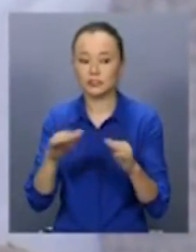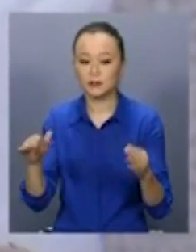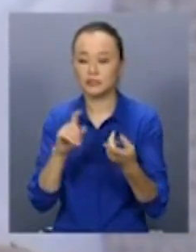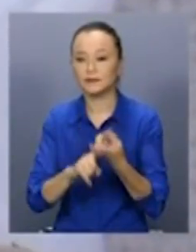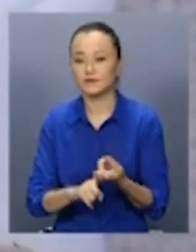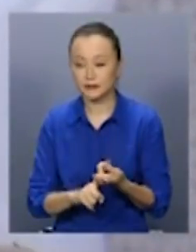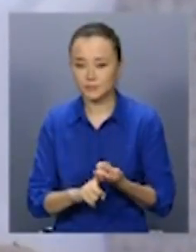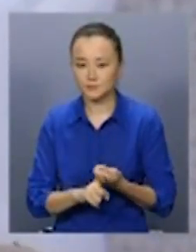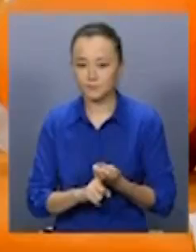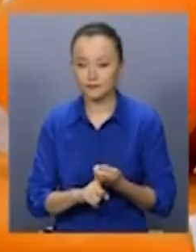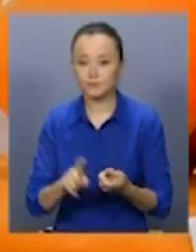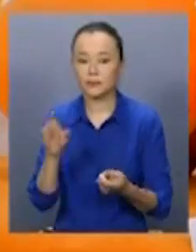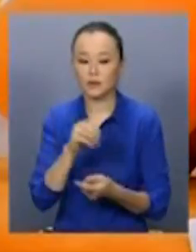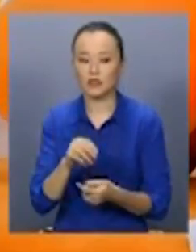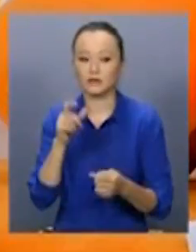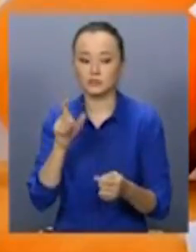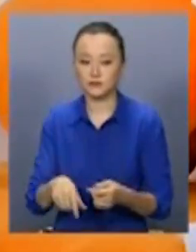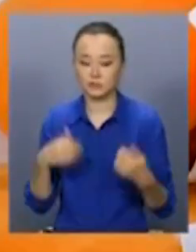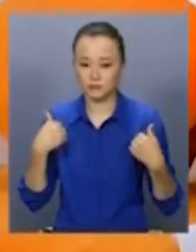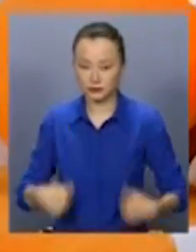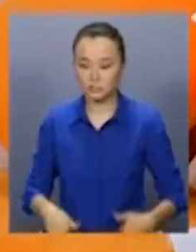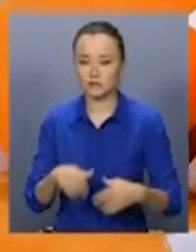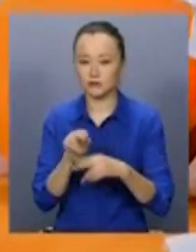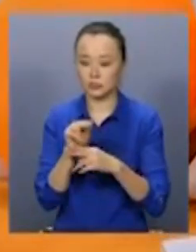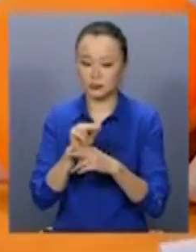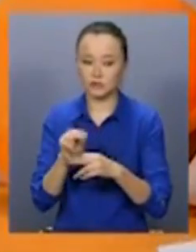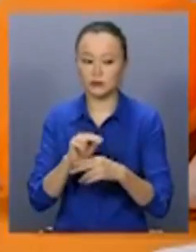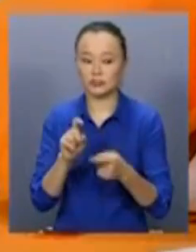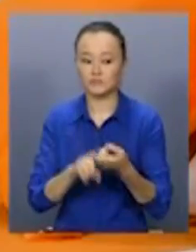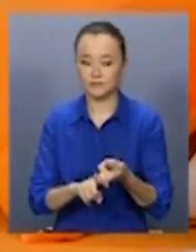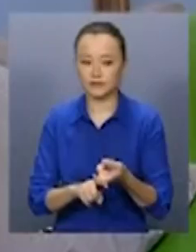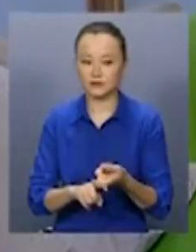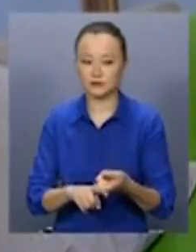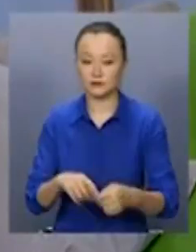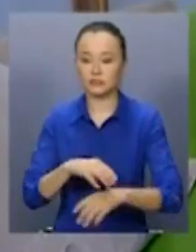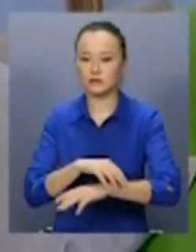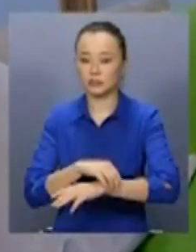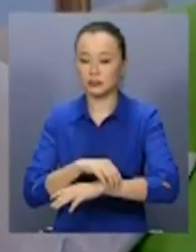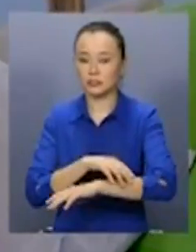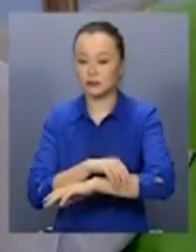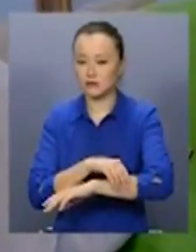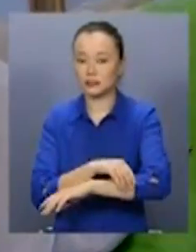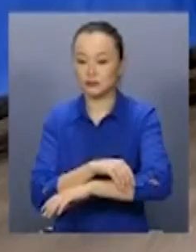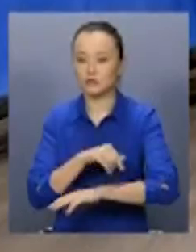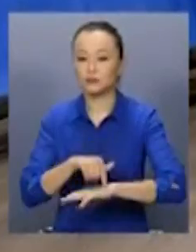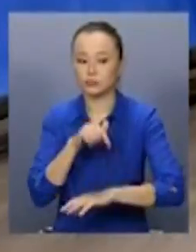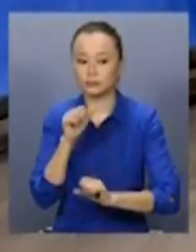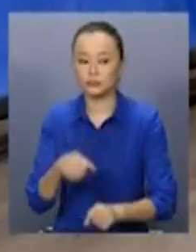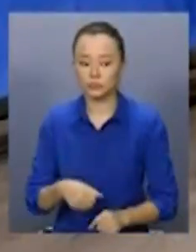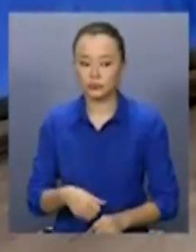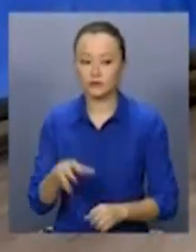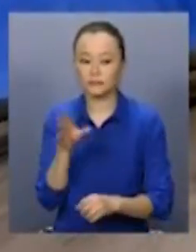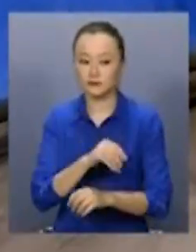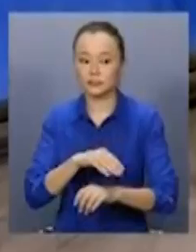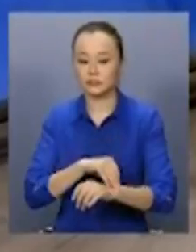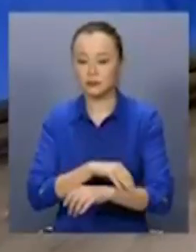байланысты жаңағы денеге бағытталған психотерапия, кинежетика арқылы бұлшық еттерменен сезуге болады екен. Бұлшық, бүкіл бұлшық